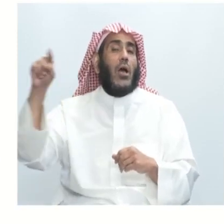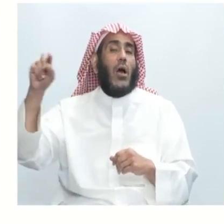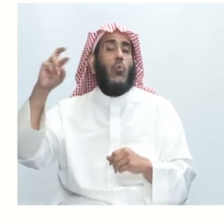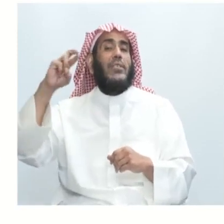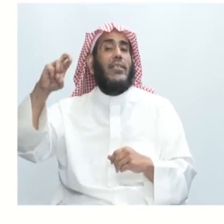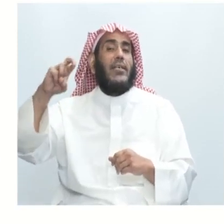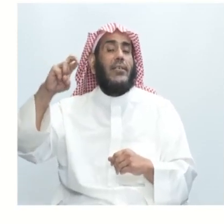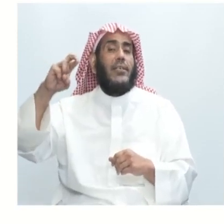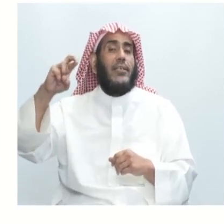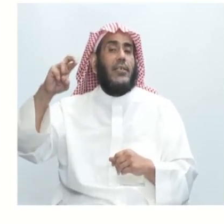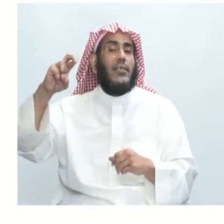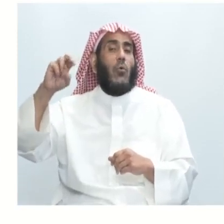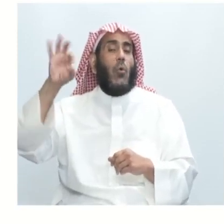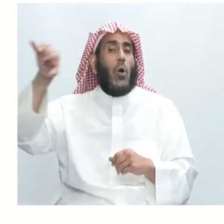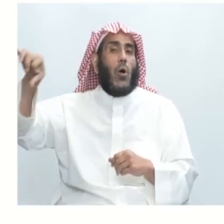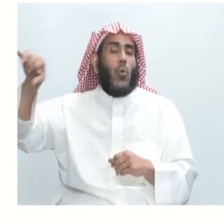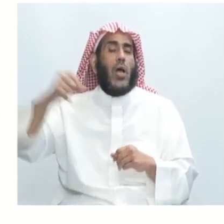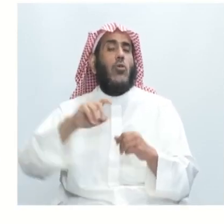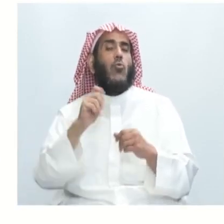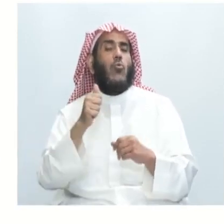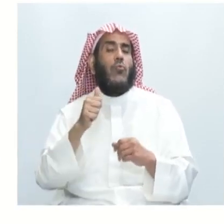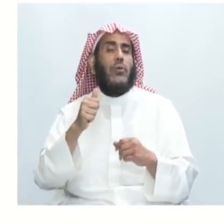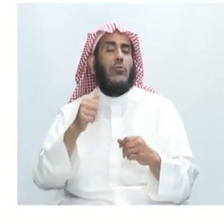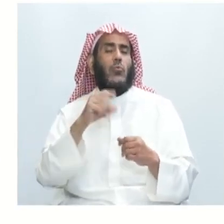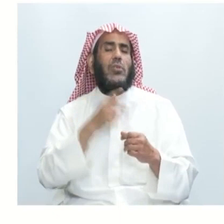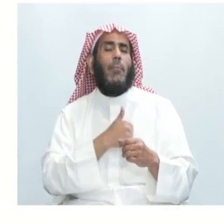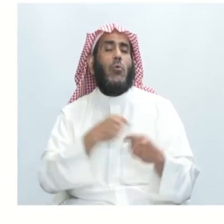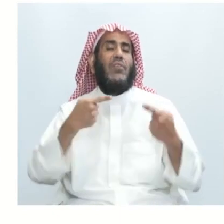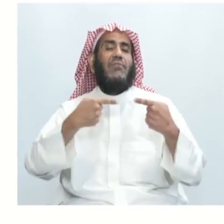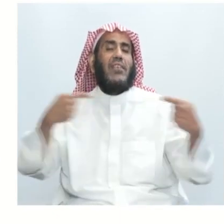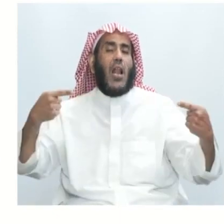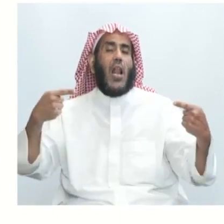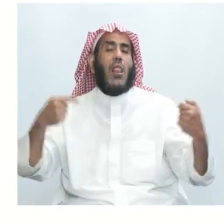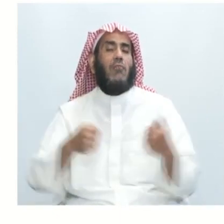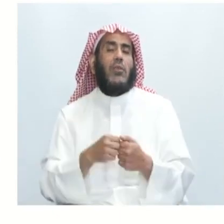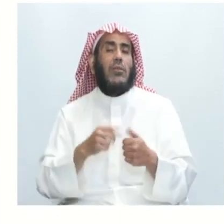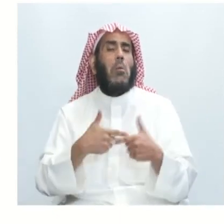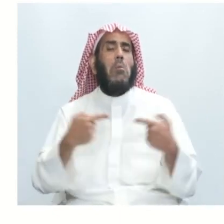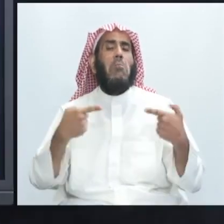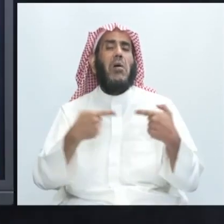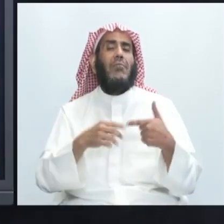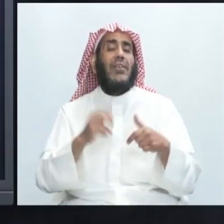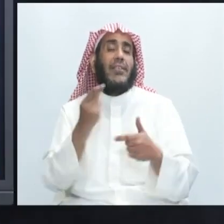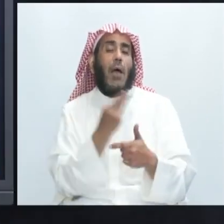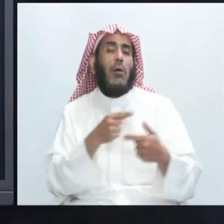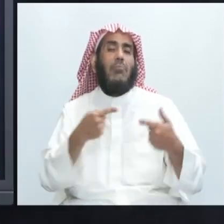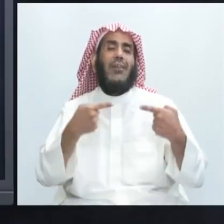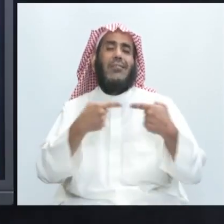والزاز والزاي طبعا والواو هذه حروف تسمى حروف الانفصال تسمى حروف الكتابه